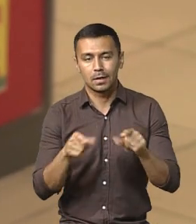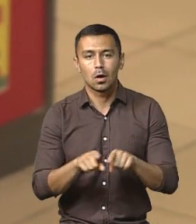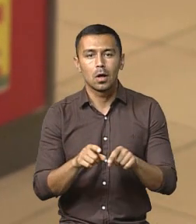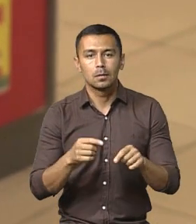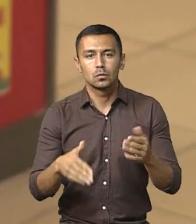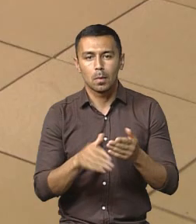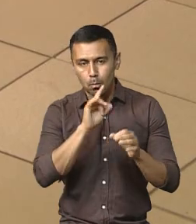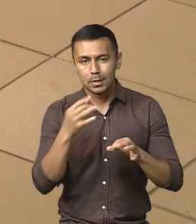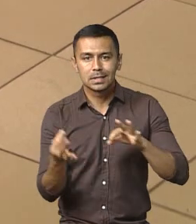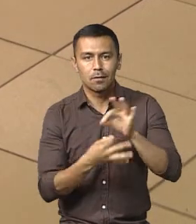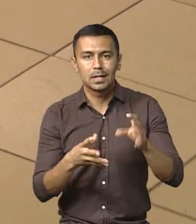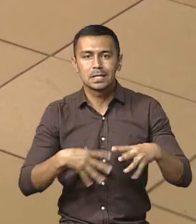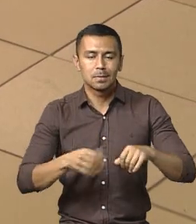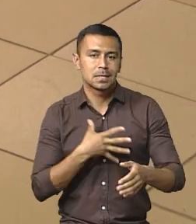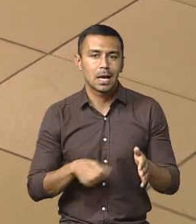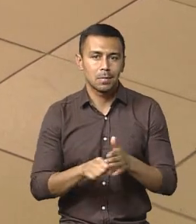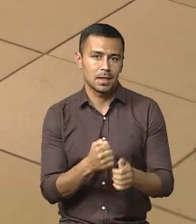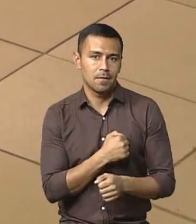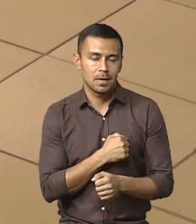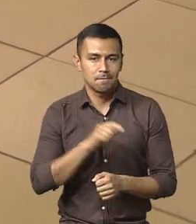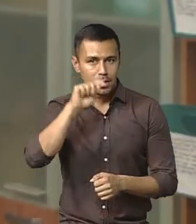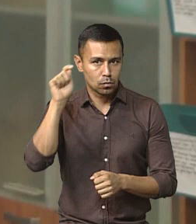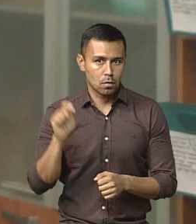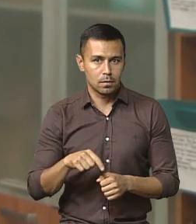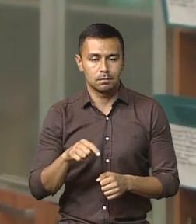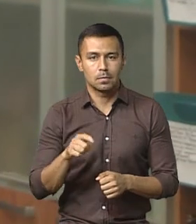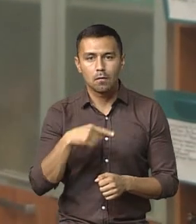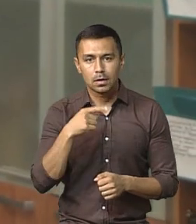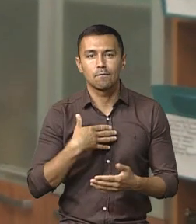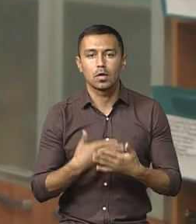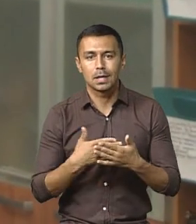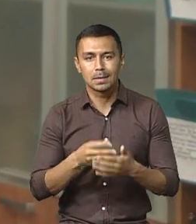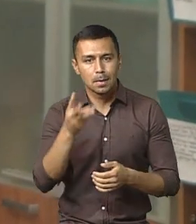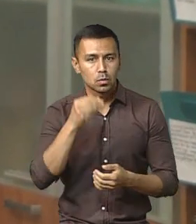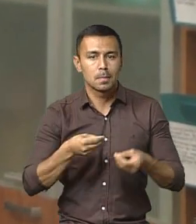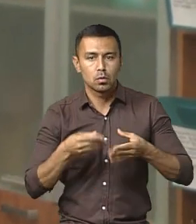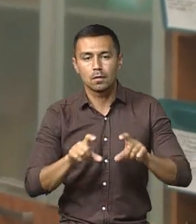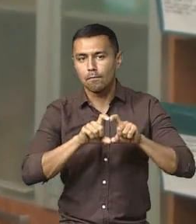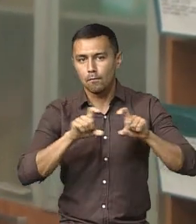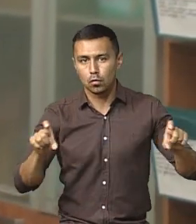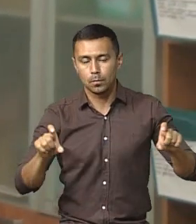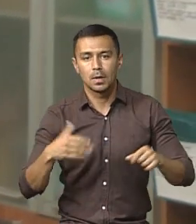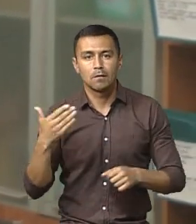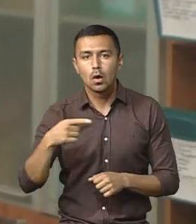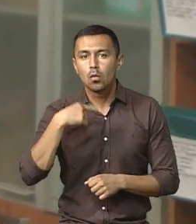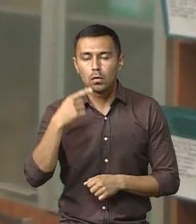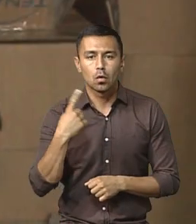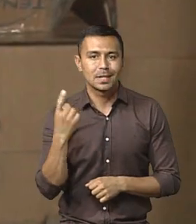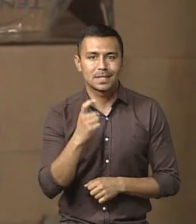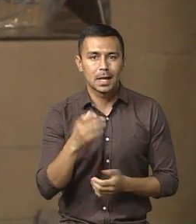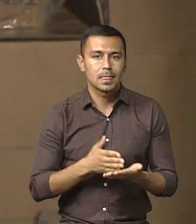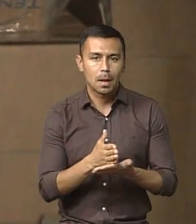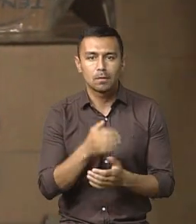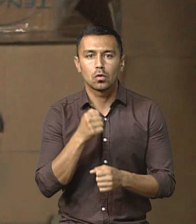буде зайвою сім'ям загиблих на війні військових, каже волонтерка Анна Маєвська з Хмельницького благодійного фонду «Волонтери Поділля». За її словами, один із